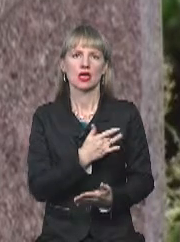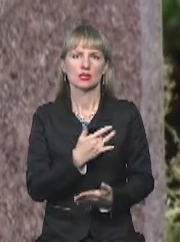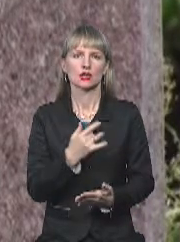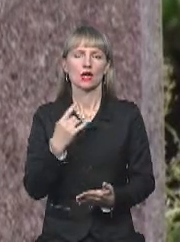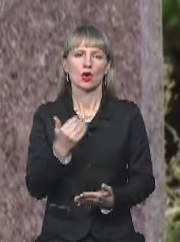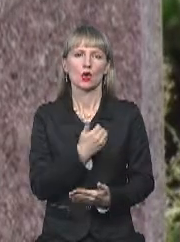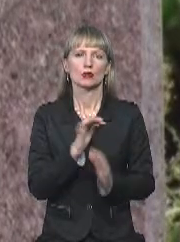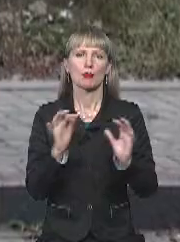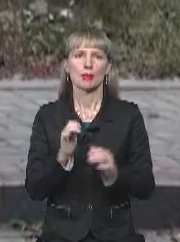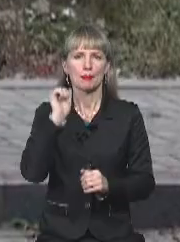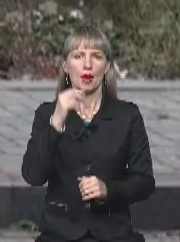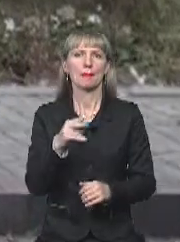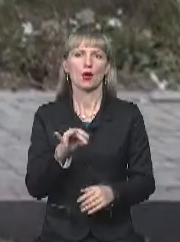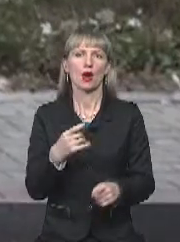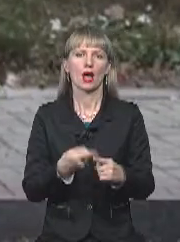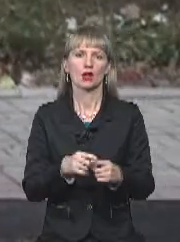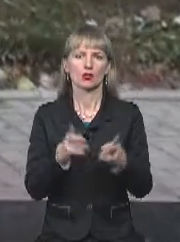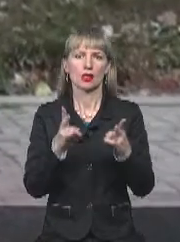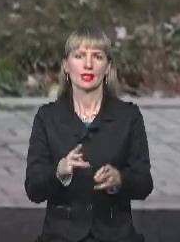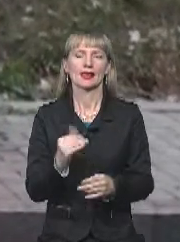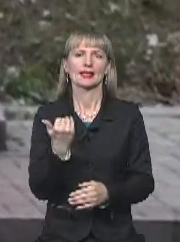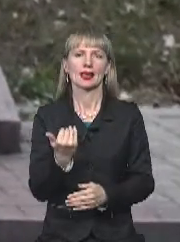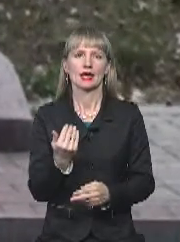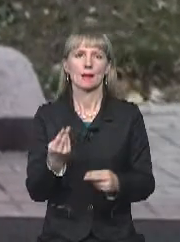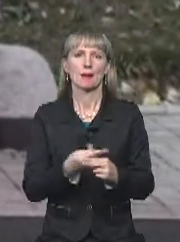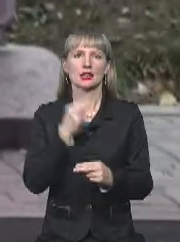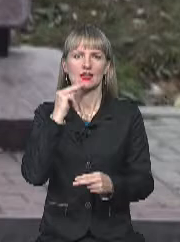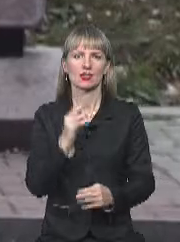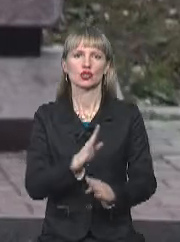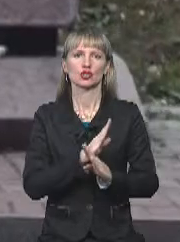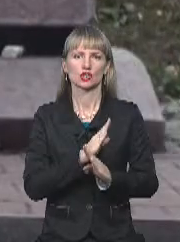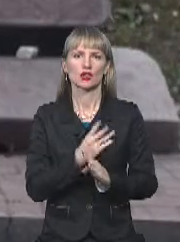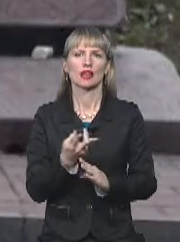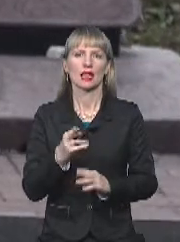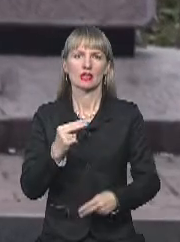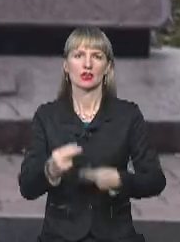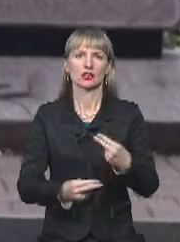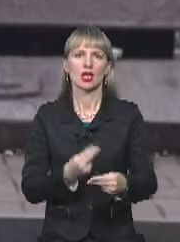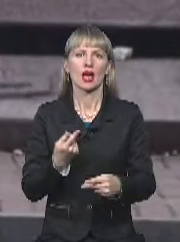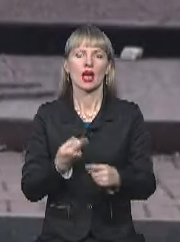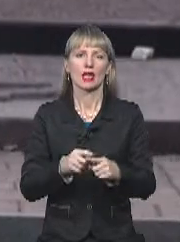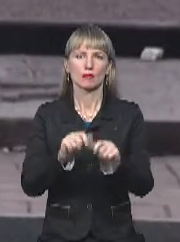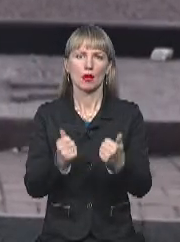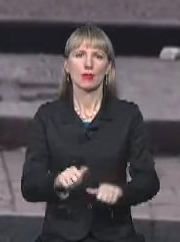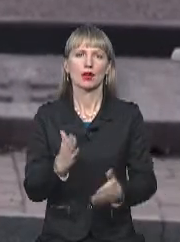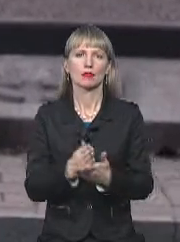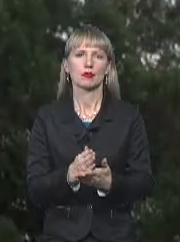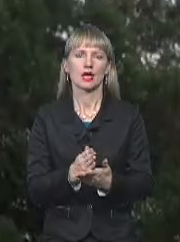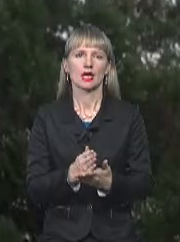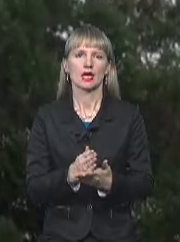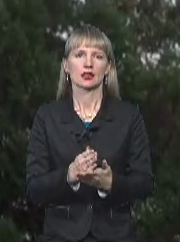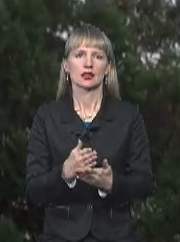про цю трагедію і її безневинних жертв для нащадків, з цим меморіалом має особисті стосунки.